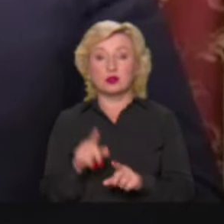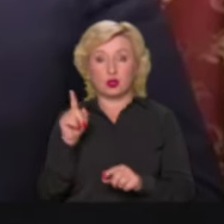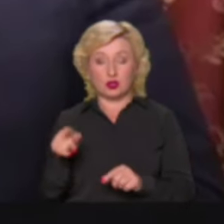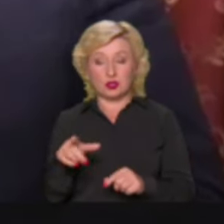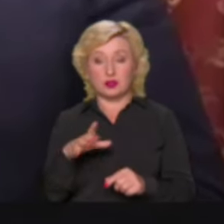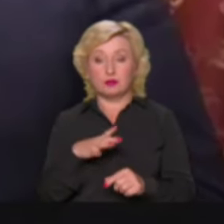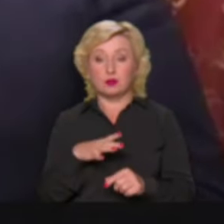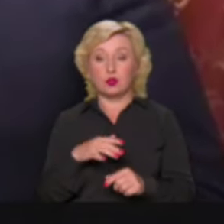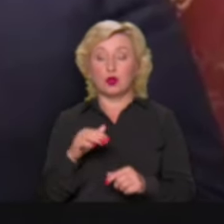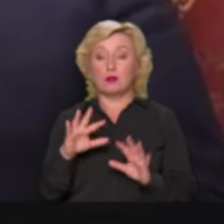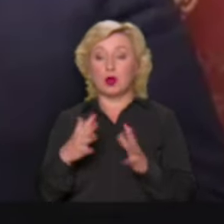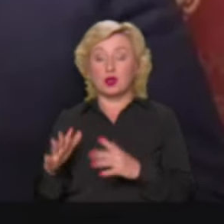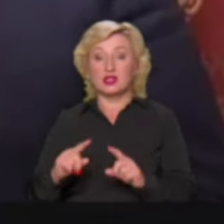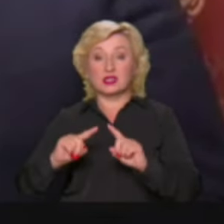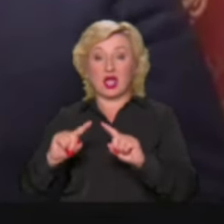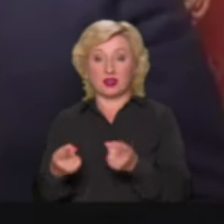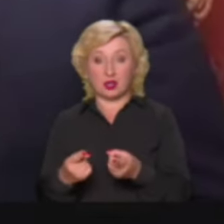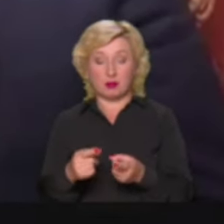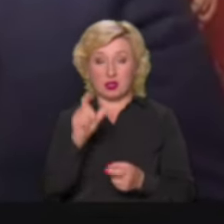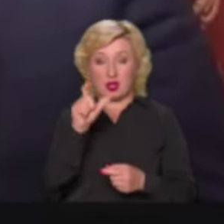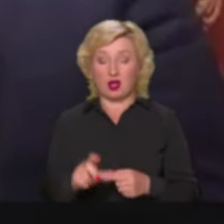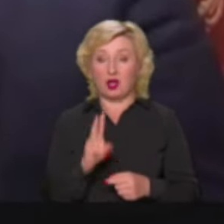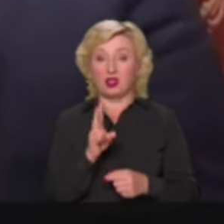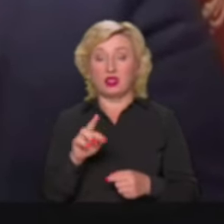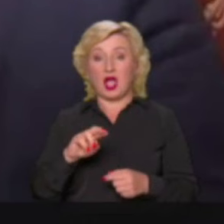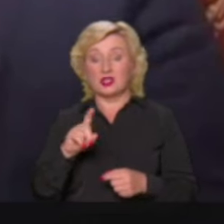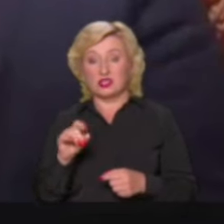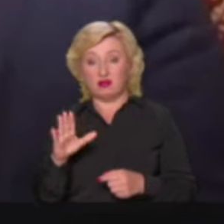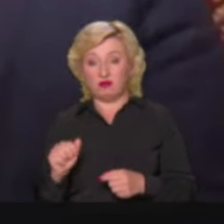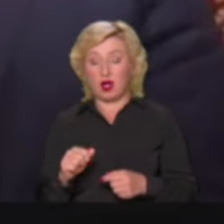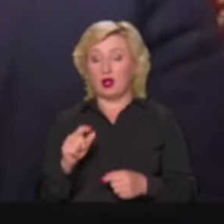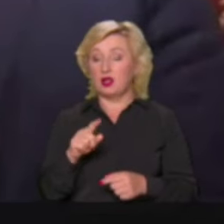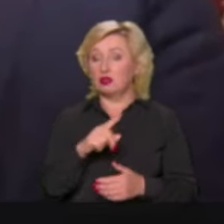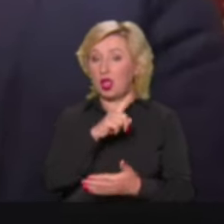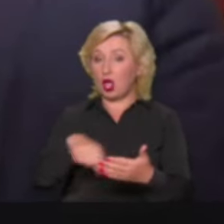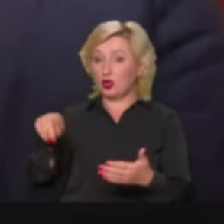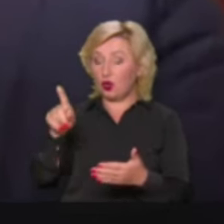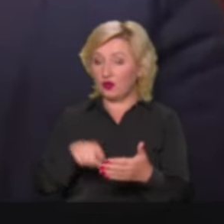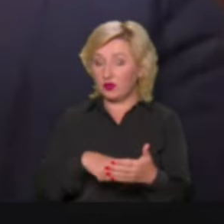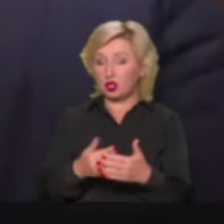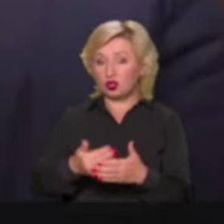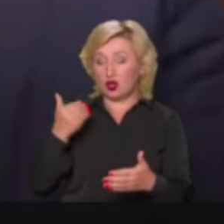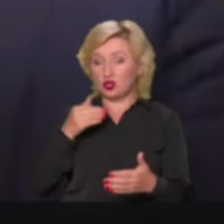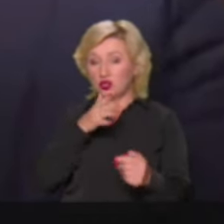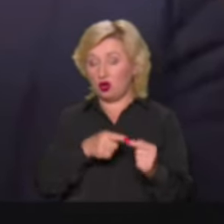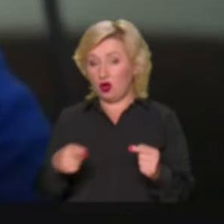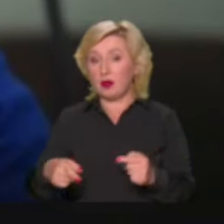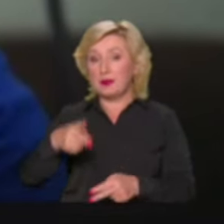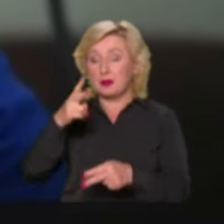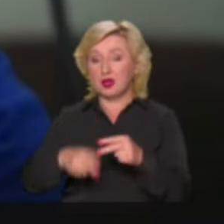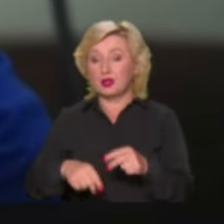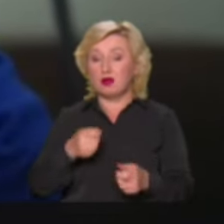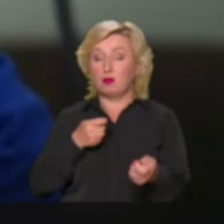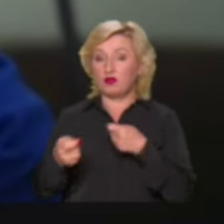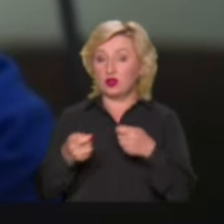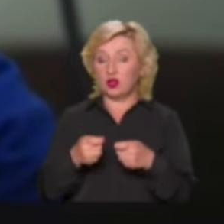Тоді ж, у момент затримання Князєва пленум Верховного суду висловив недовіру йому і достроково припинив його повноваження як очільника суду.